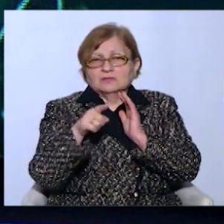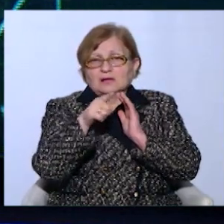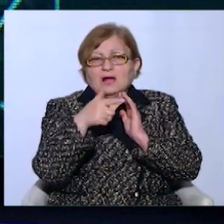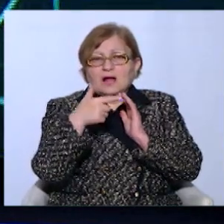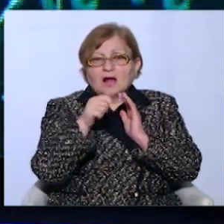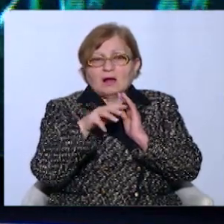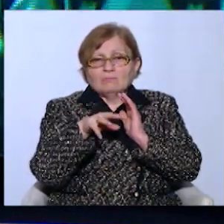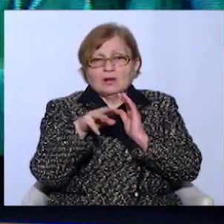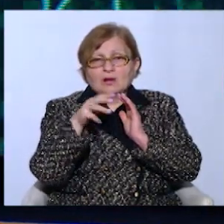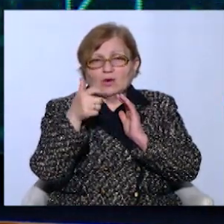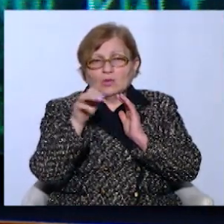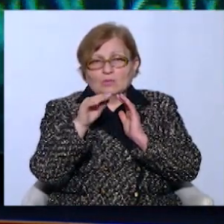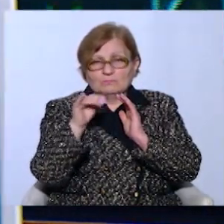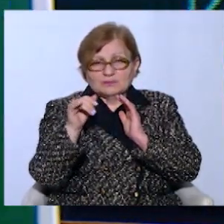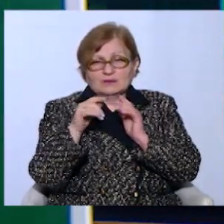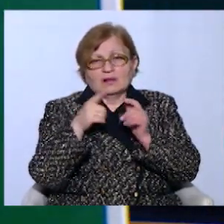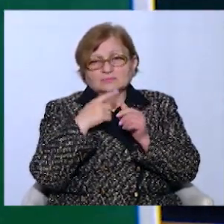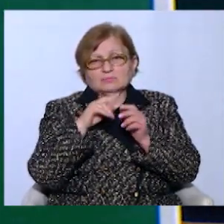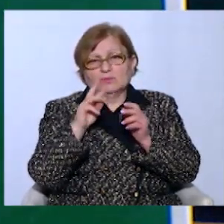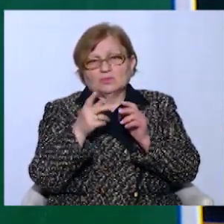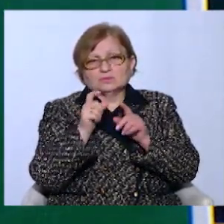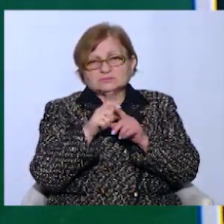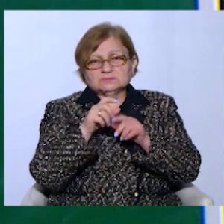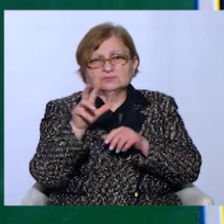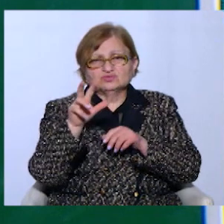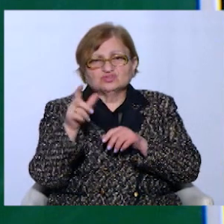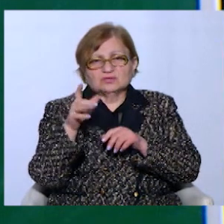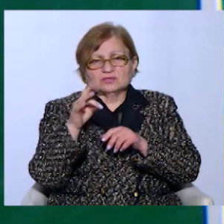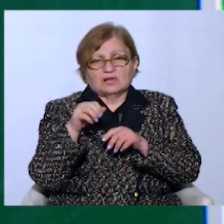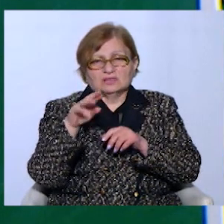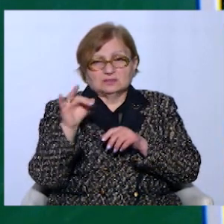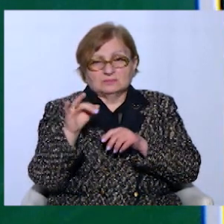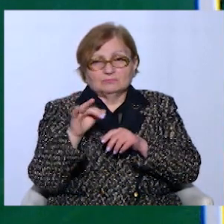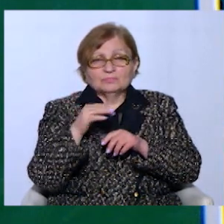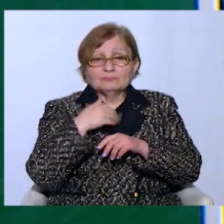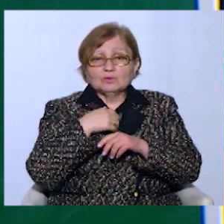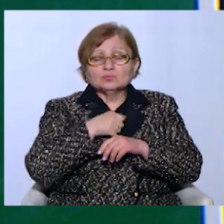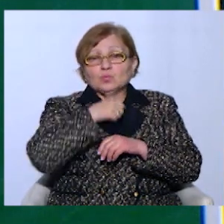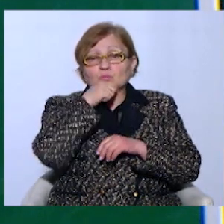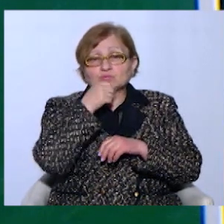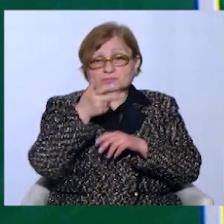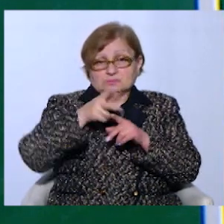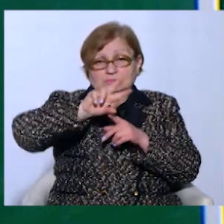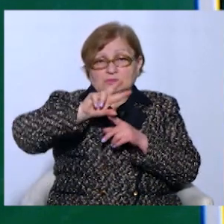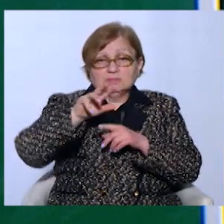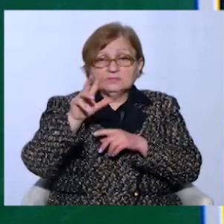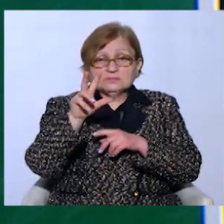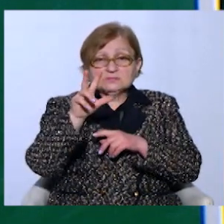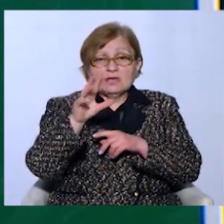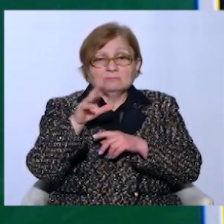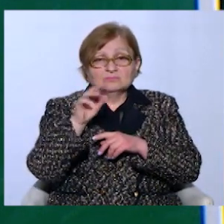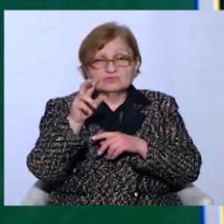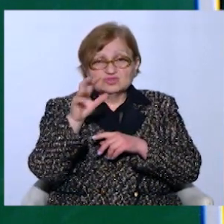ერთი და იგივე რაღაცაა მაგალითად მე თუ ვარ შენზე 3 ჯერ უფროსი შენ ხარ ჩემზე 3